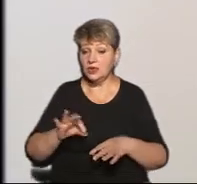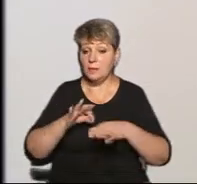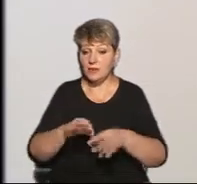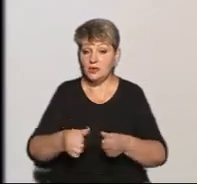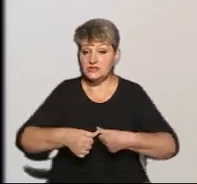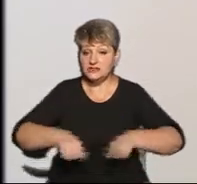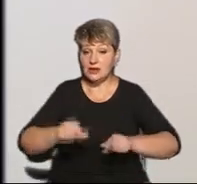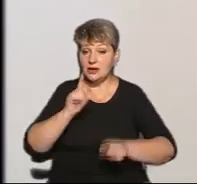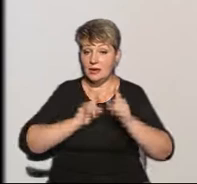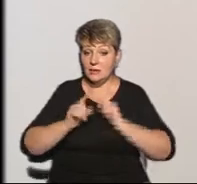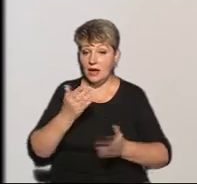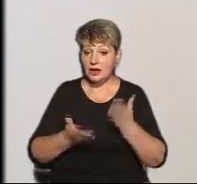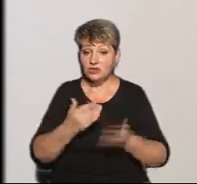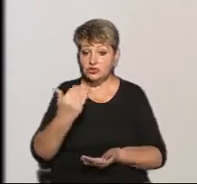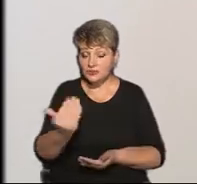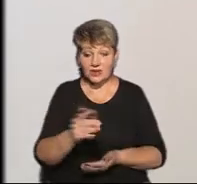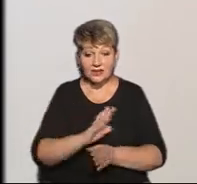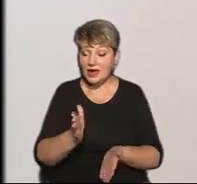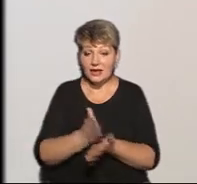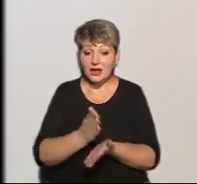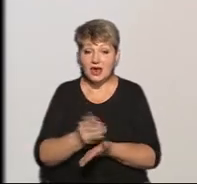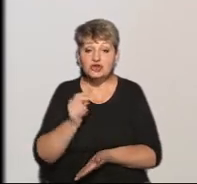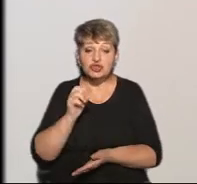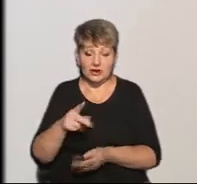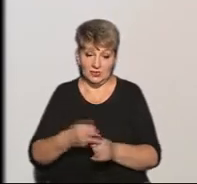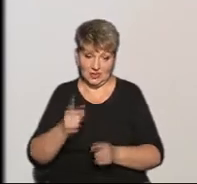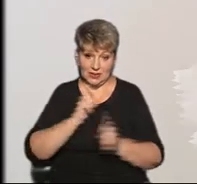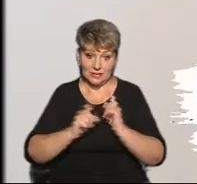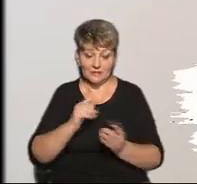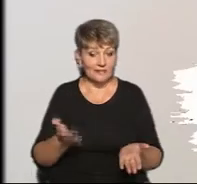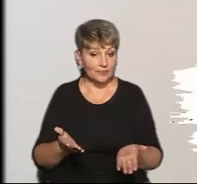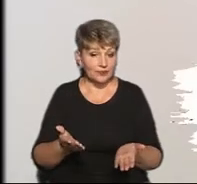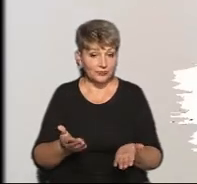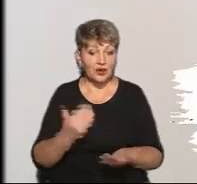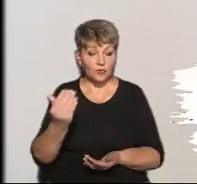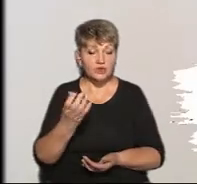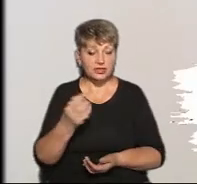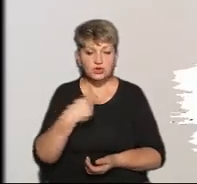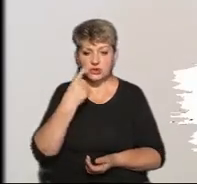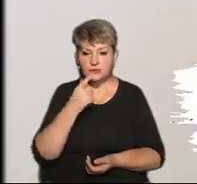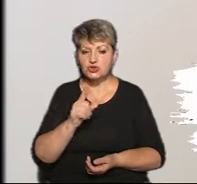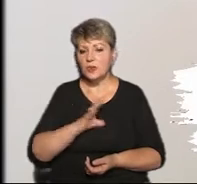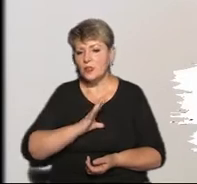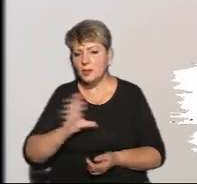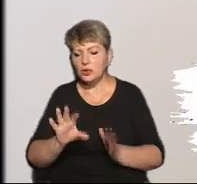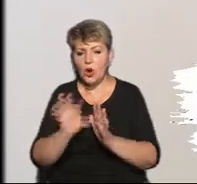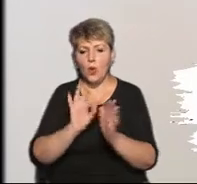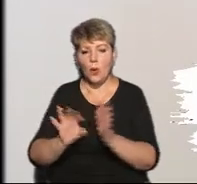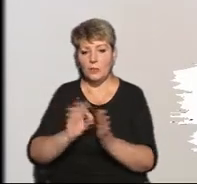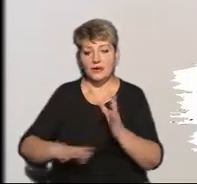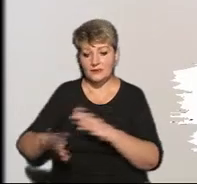засідання Ради, якщо ви не є членом цієї Ради? Як ви, вона ще казала, що там не обрала не було обрання делегатів на